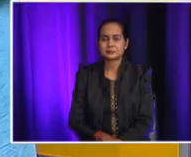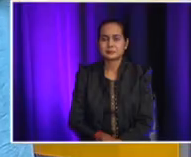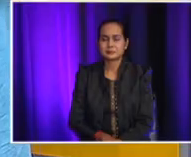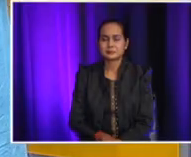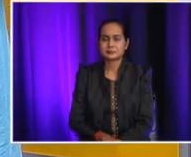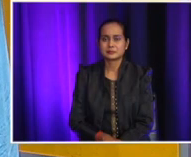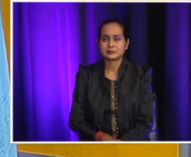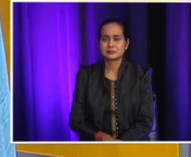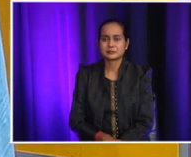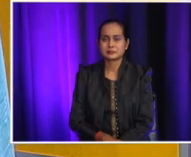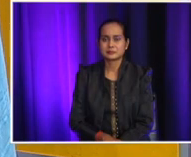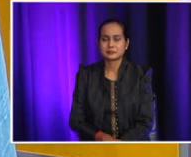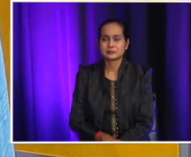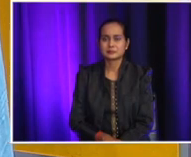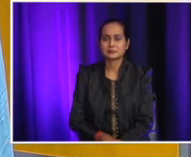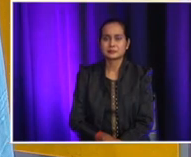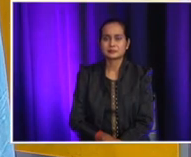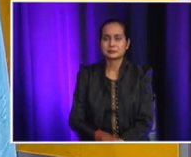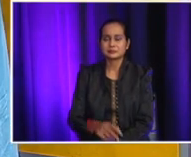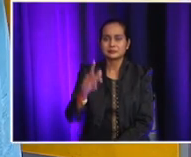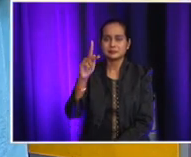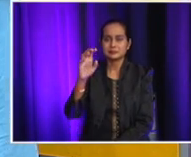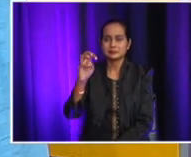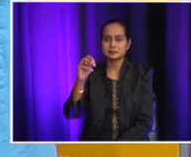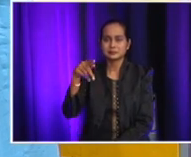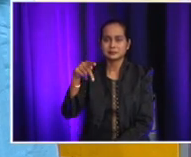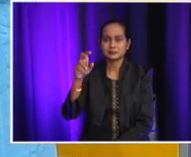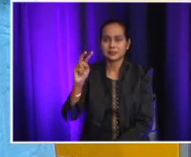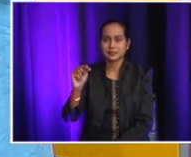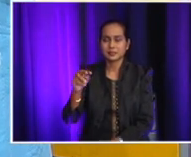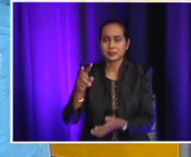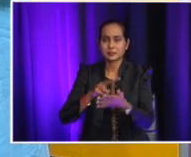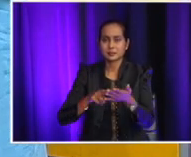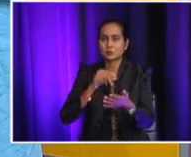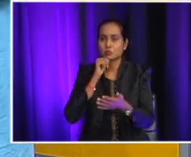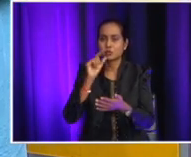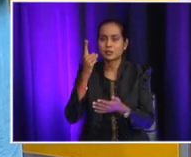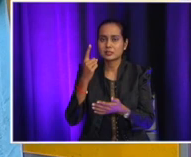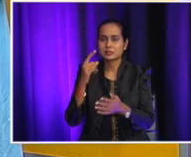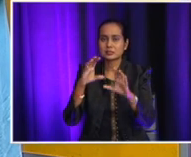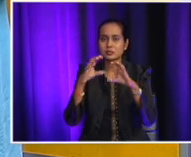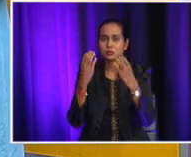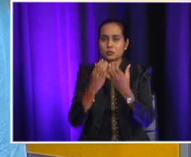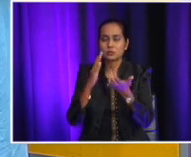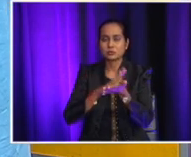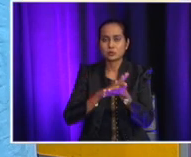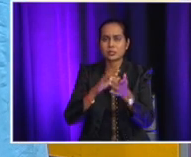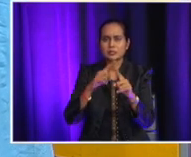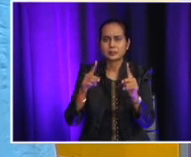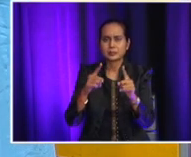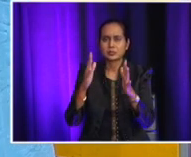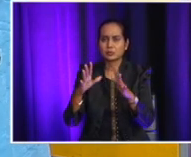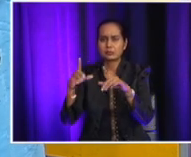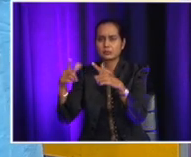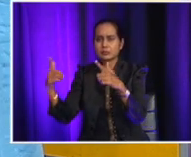bukan saja kepada golongan yang berada di sekolah tetapi golongan Gelandangan pun ya orang kurang